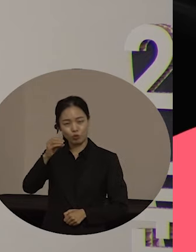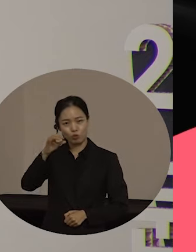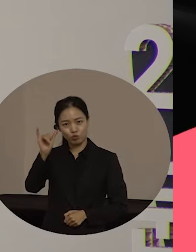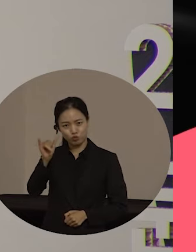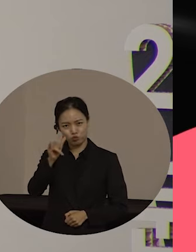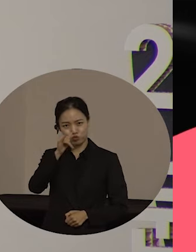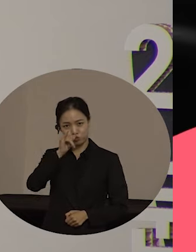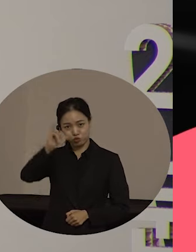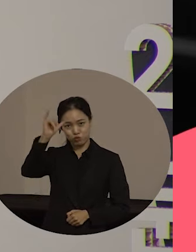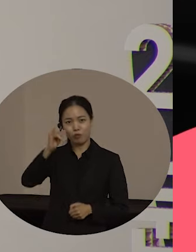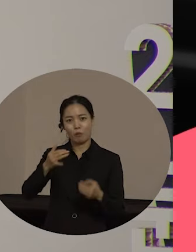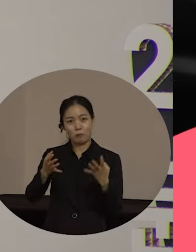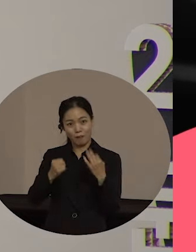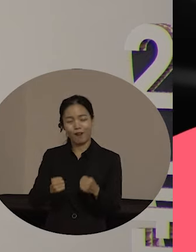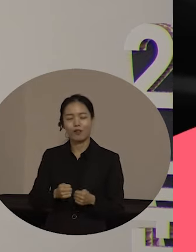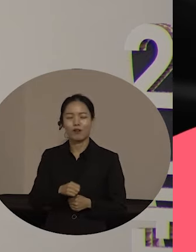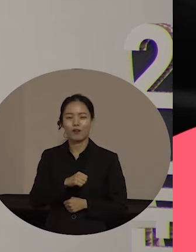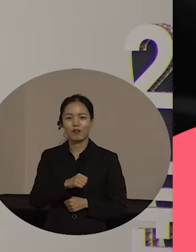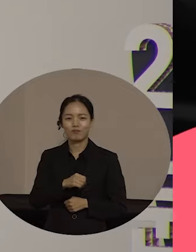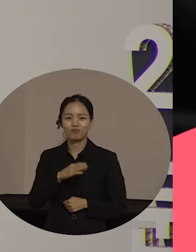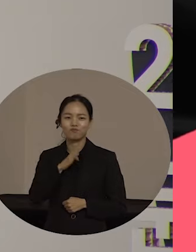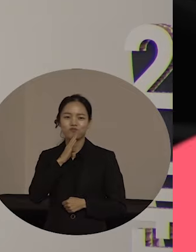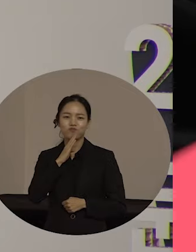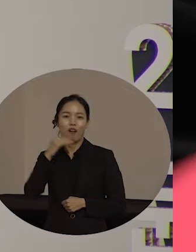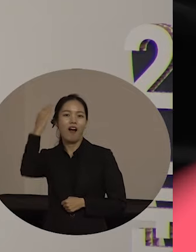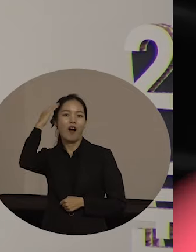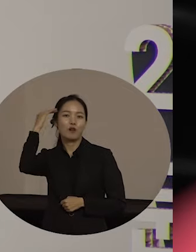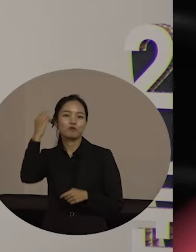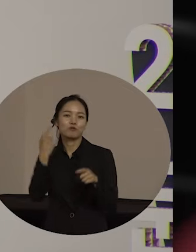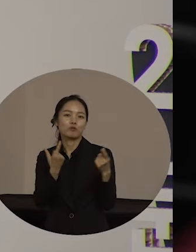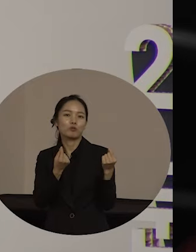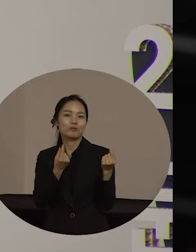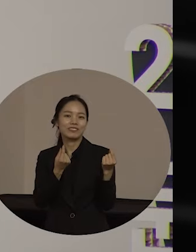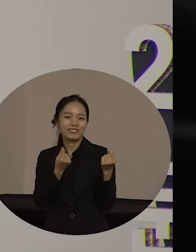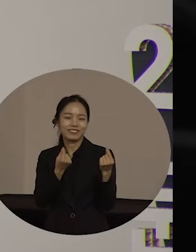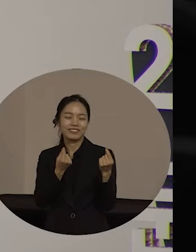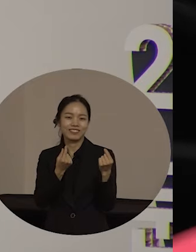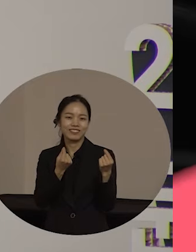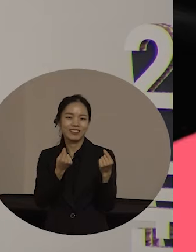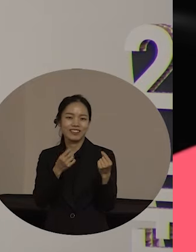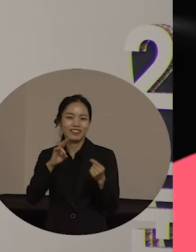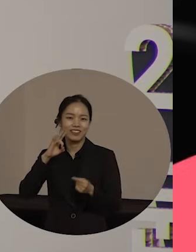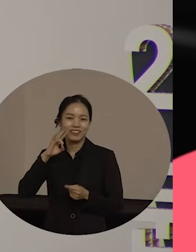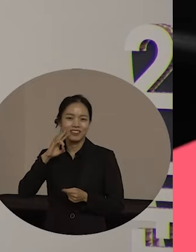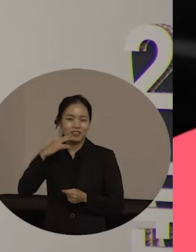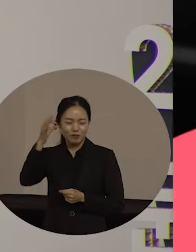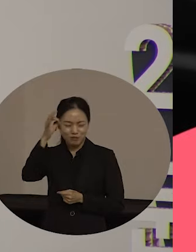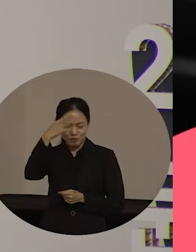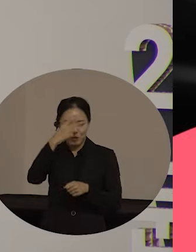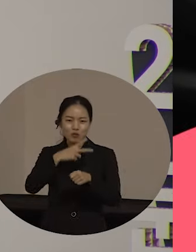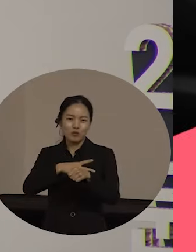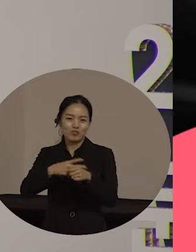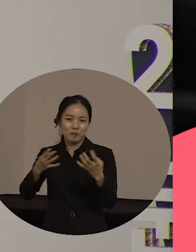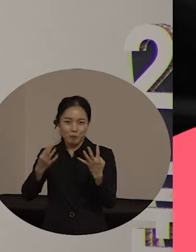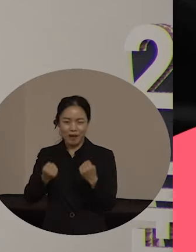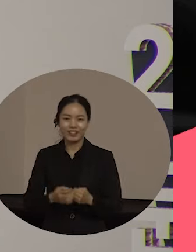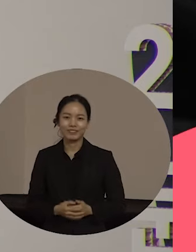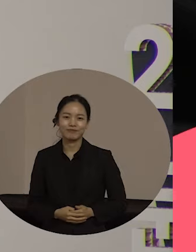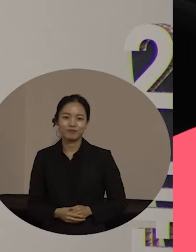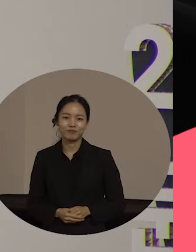부분은 저도 당당하게 대한민국에도 굉장히 훌륭한 문화예술 교육을 하신 분들이 많다는 걸 확인할 수 있고 뭐